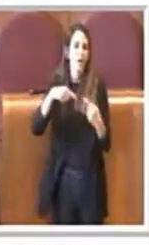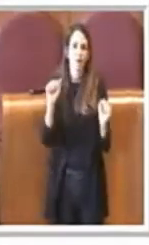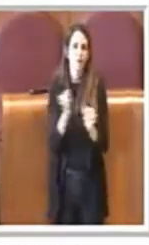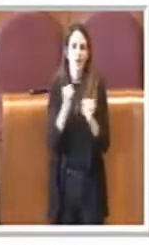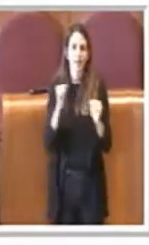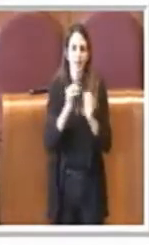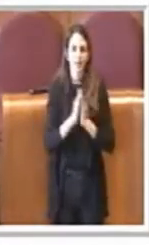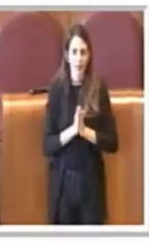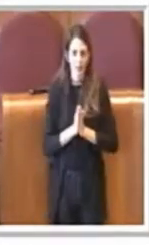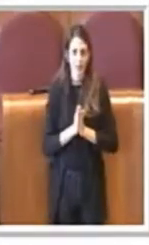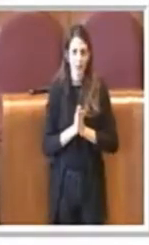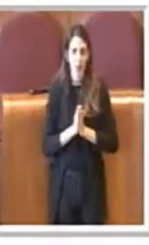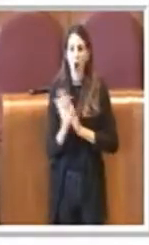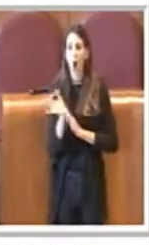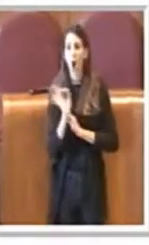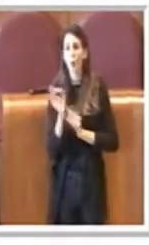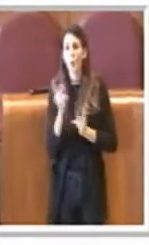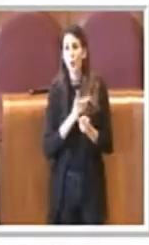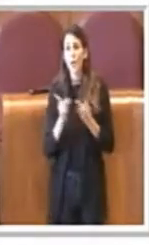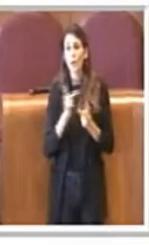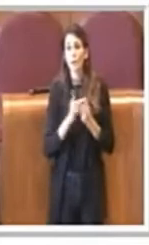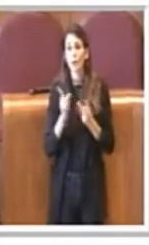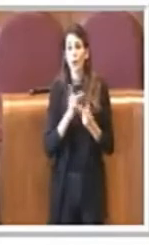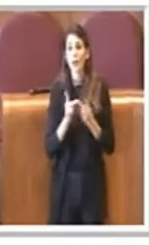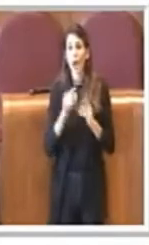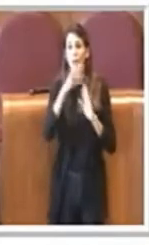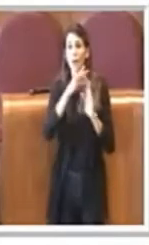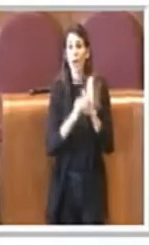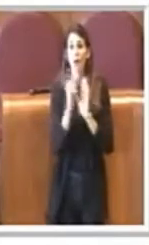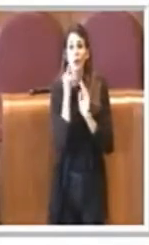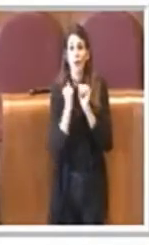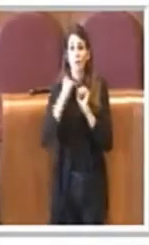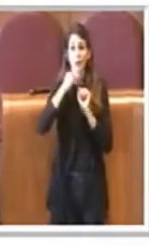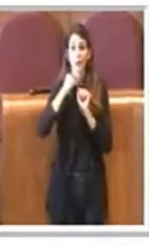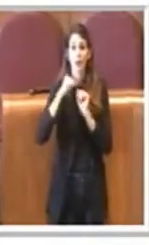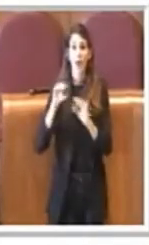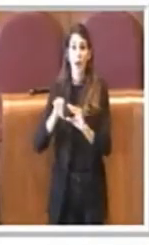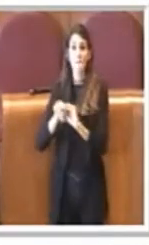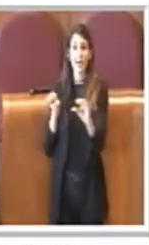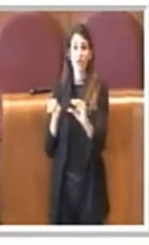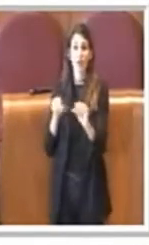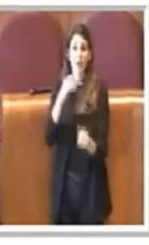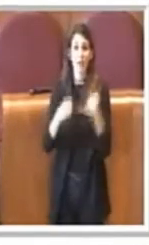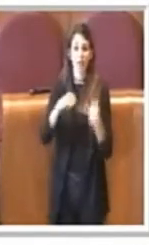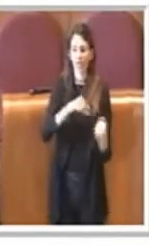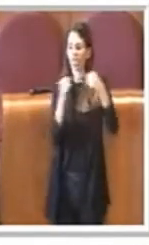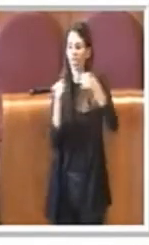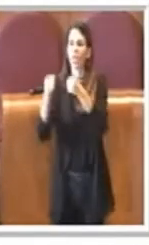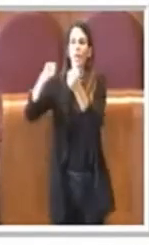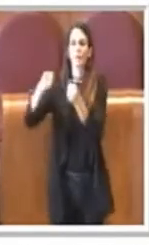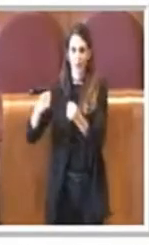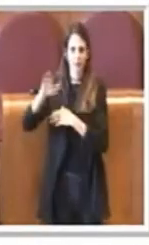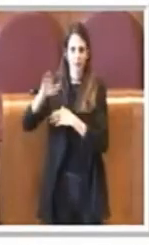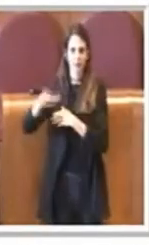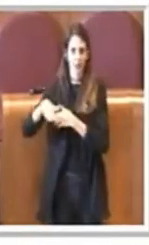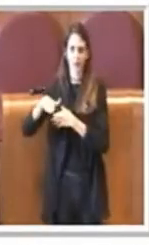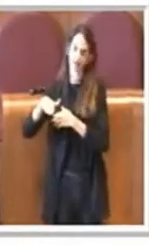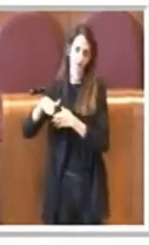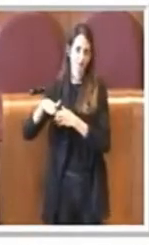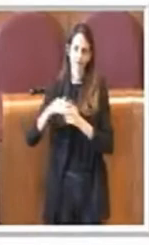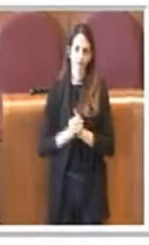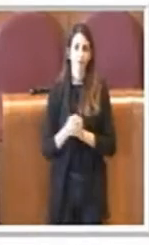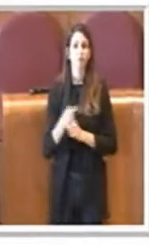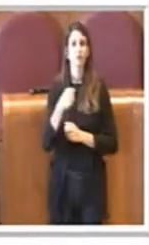della strada e magari parcheggiamo su qualche marciapiede, invece se siamo più rispettosi torniamo indietro. Quindi l'effetto in realtà è esattamente l'opposto. Io ho un